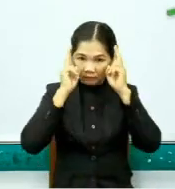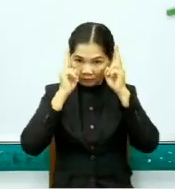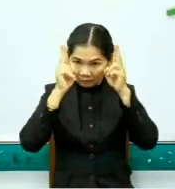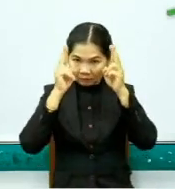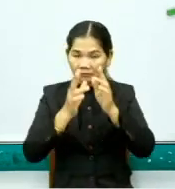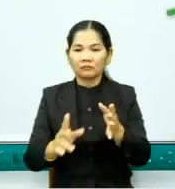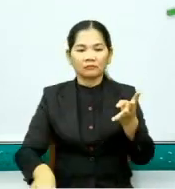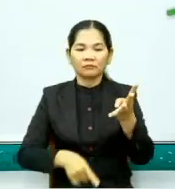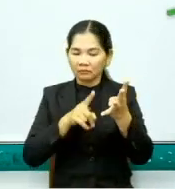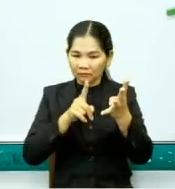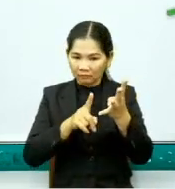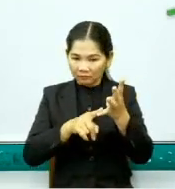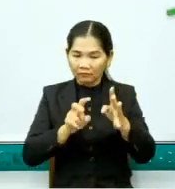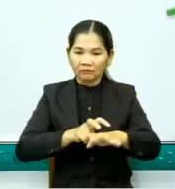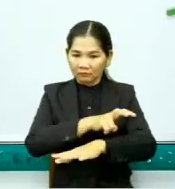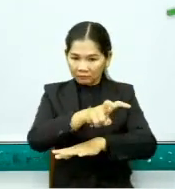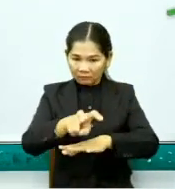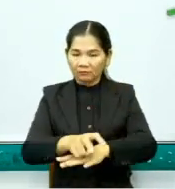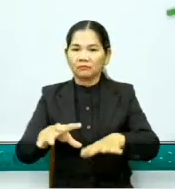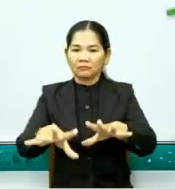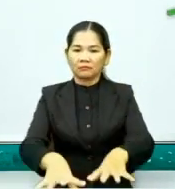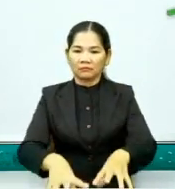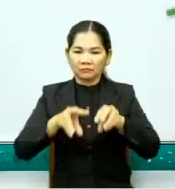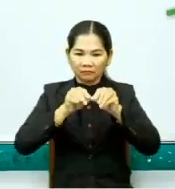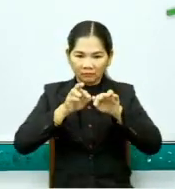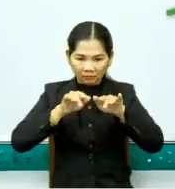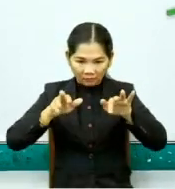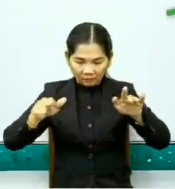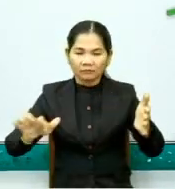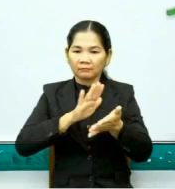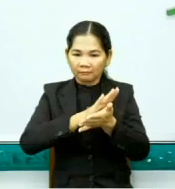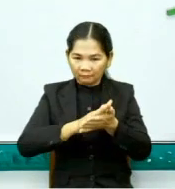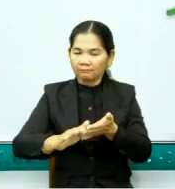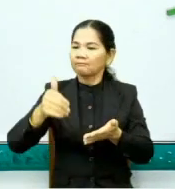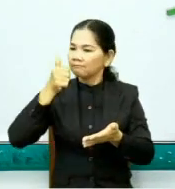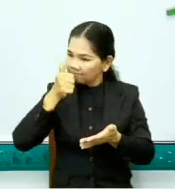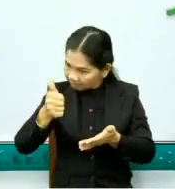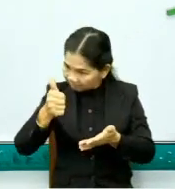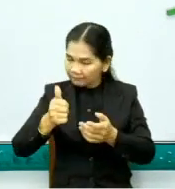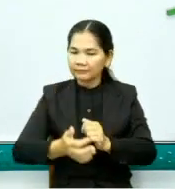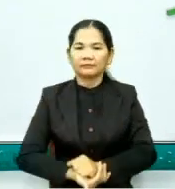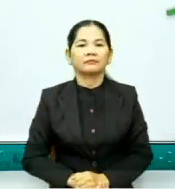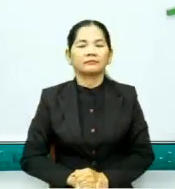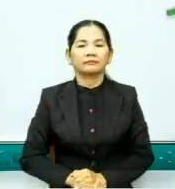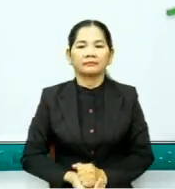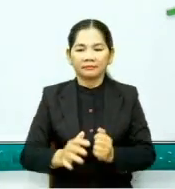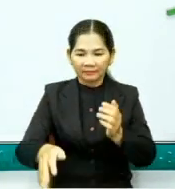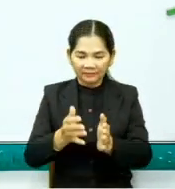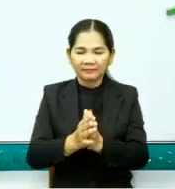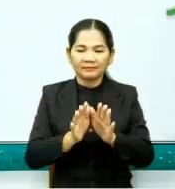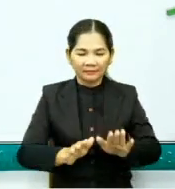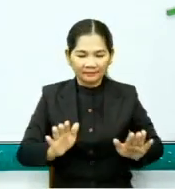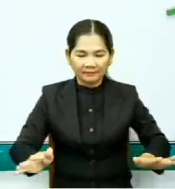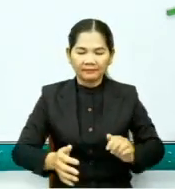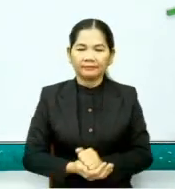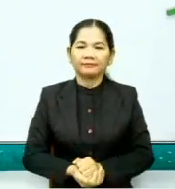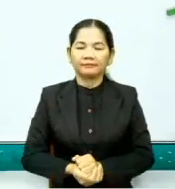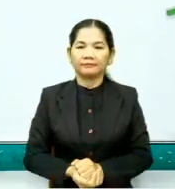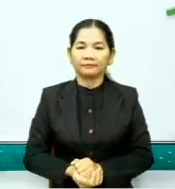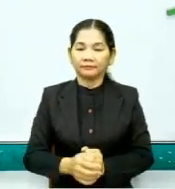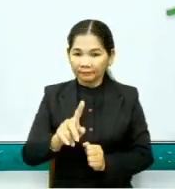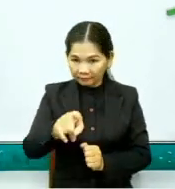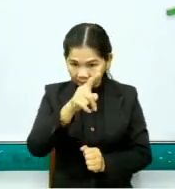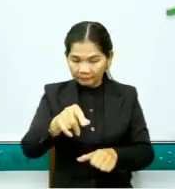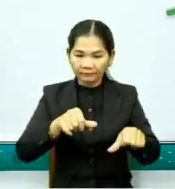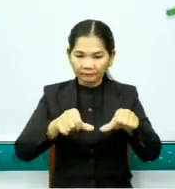rúng tì buôn cá thái ra xa chân ế ai miễn xâm rọt xa rọt xa ạp Chà, ở con còn tỉnh ạc nế, chàng chẳng con sẽ đọc xung